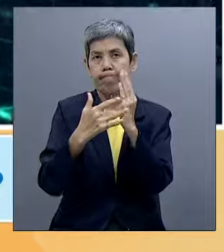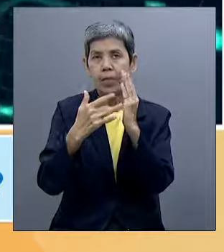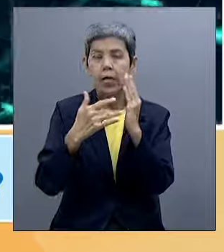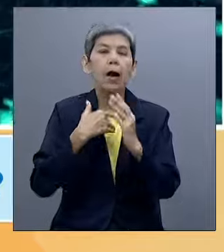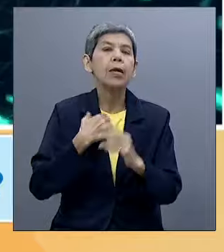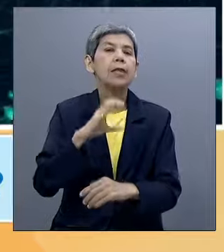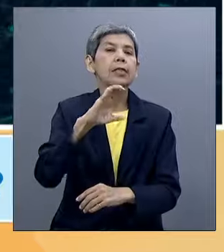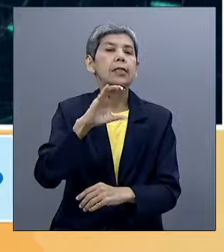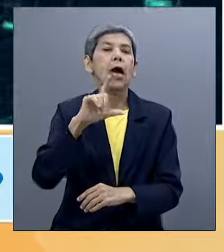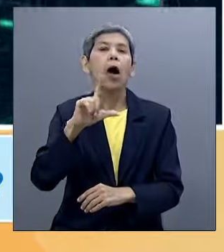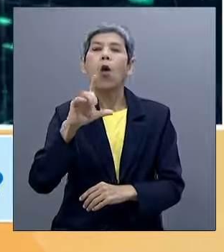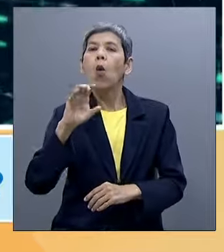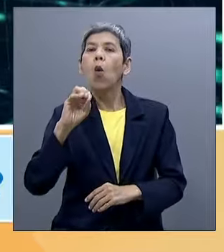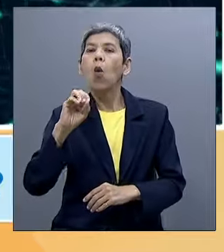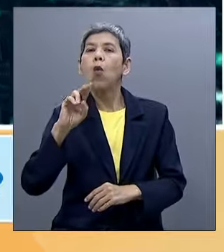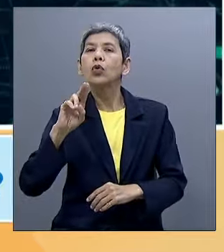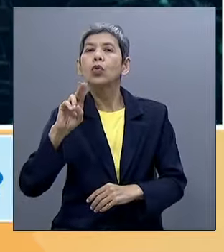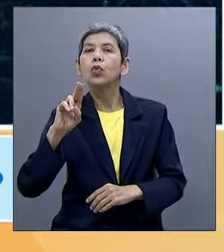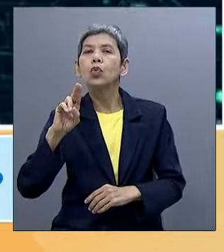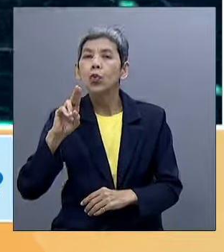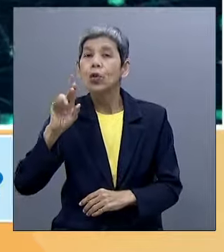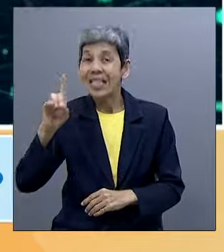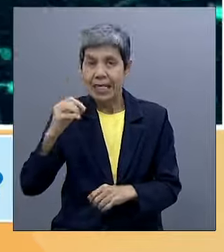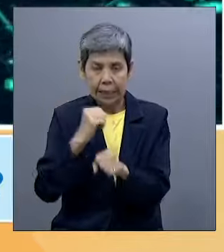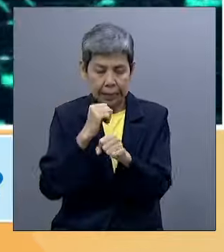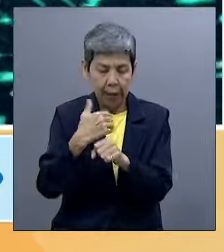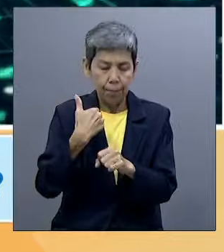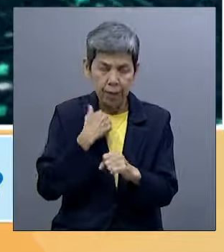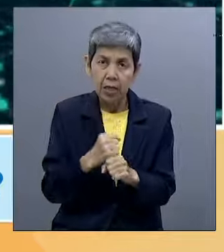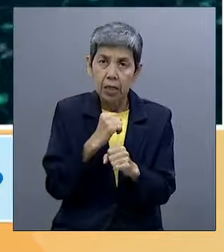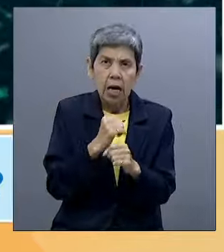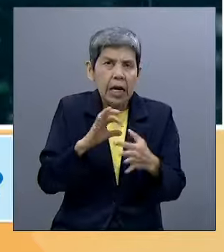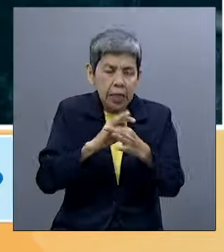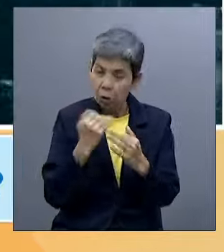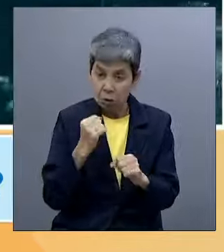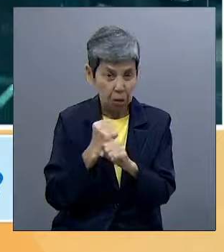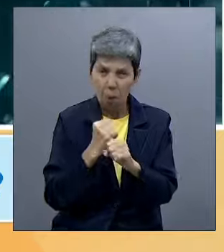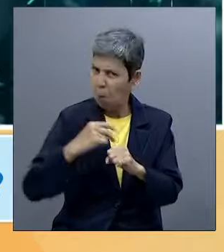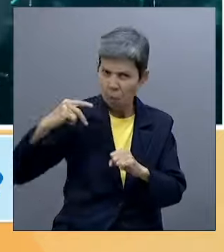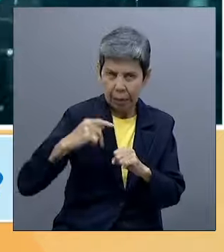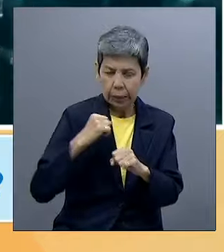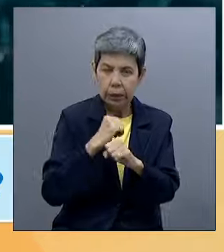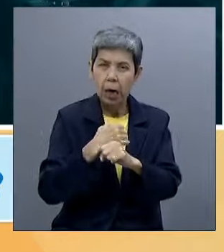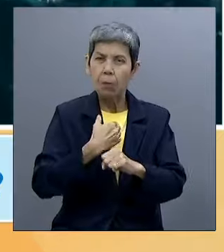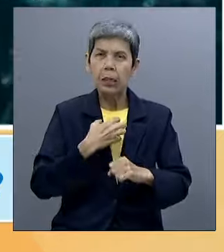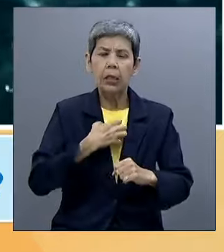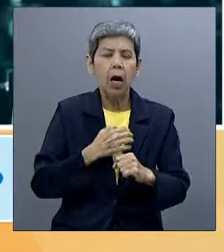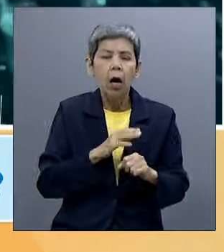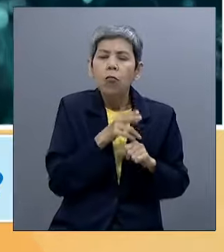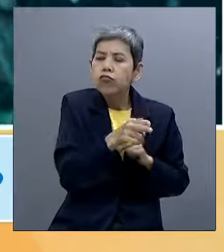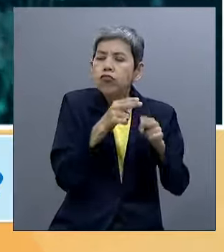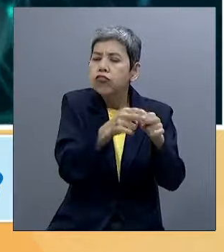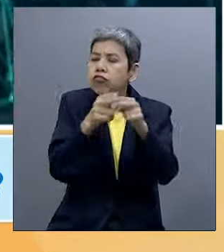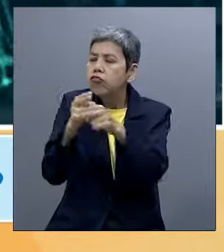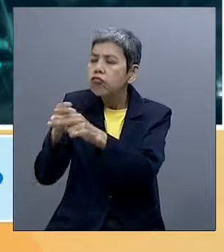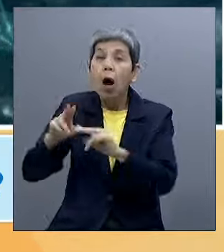Computing ตัวนี้ขึ้นมานะครับก็มีความคิดว่าตอนนี้นโยบายที่บอกว่าเป็น Go Cloud First เนี่ยนะฮะเนื่องจากว่าแทนที่จะให้แต่ละหน่วยงานเนี่ยซึ่ง